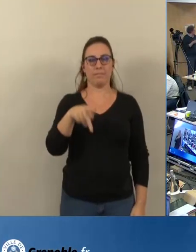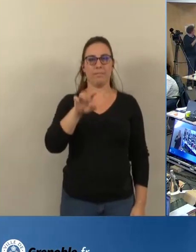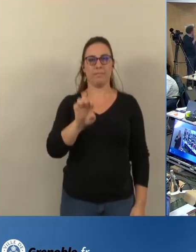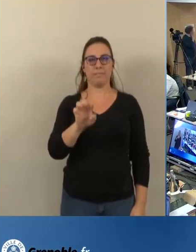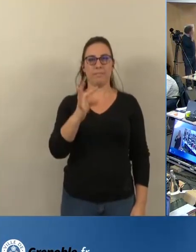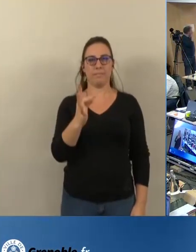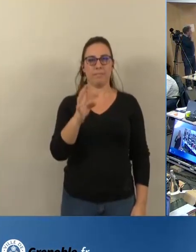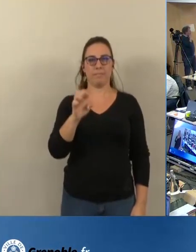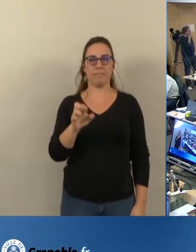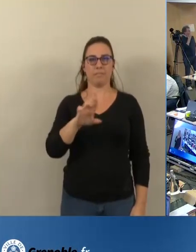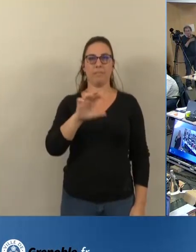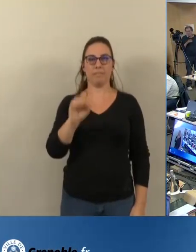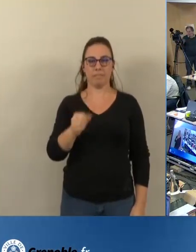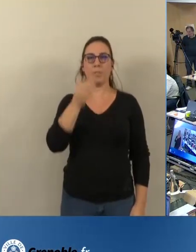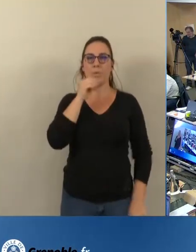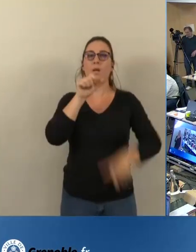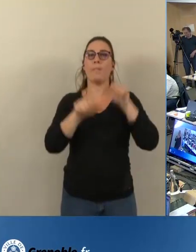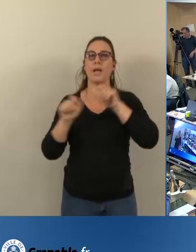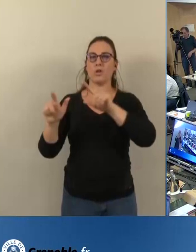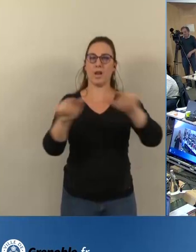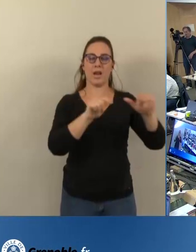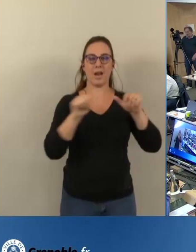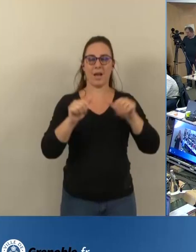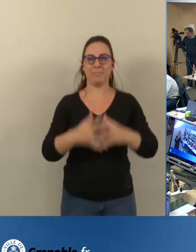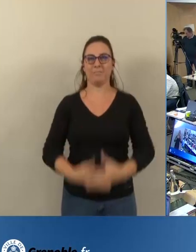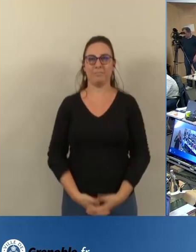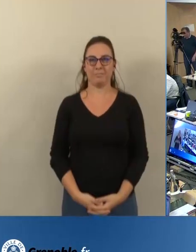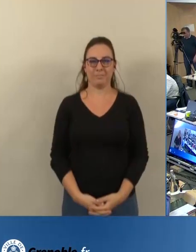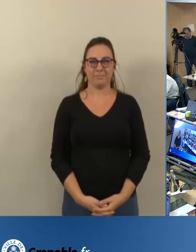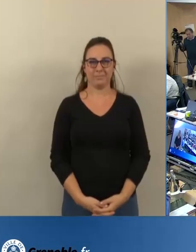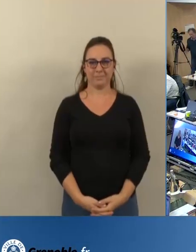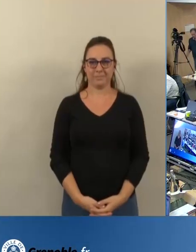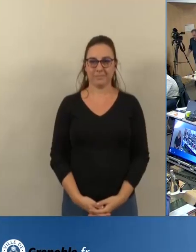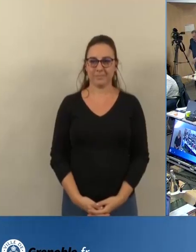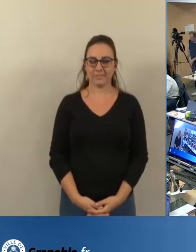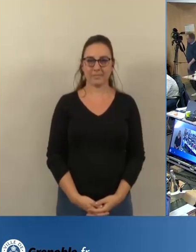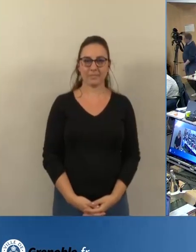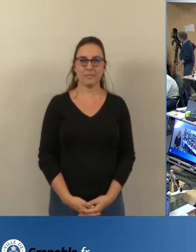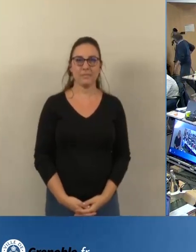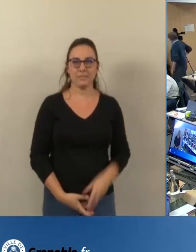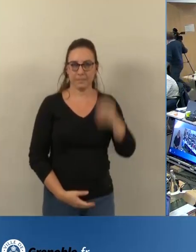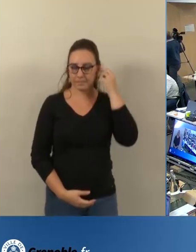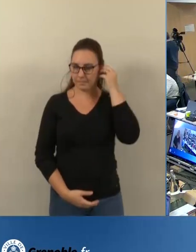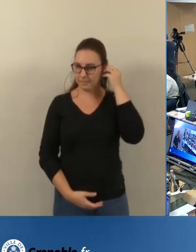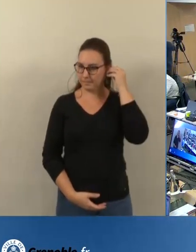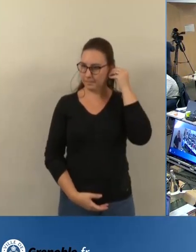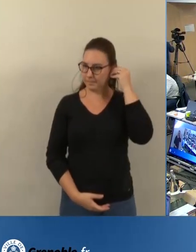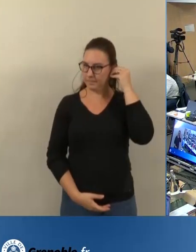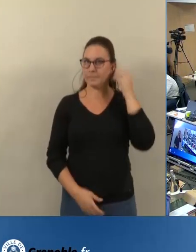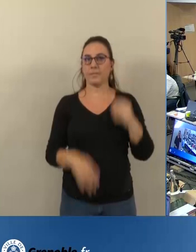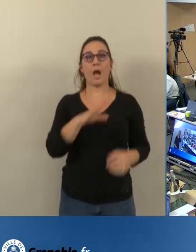donne pouvoir à Emmanuel Carroz pour la séance Kheira cap de pont elle va